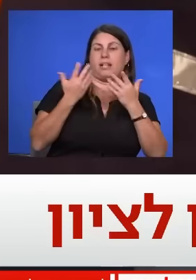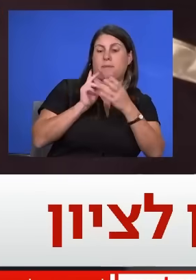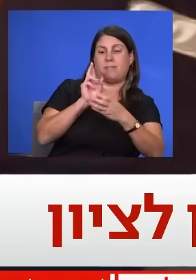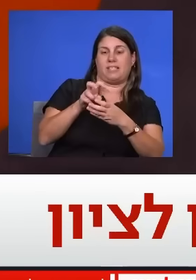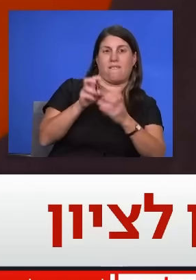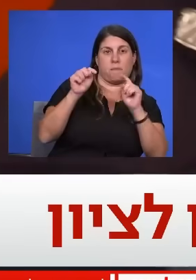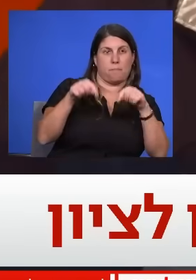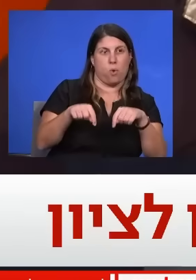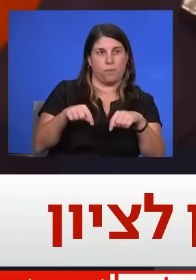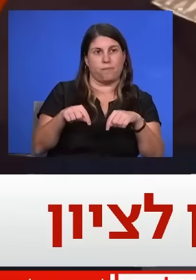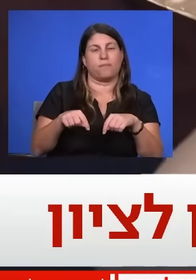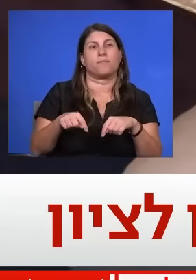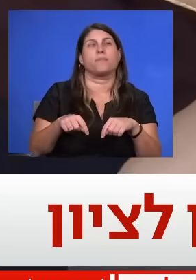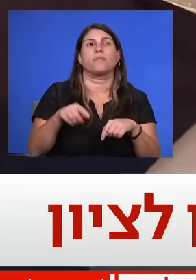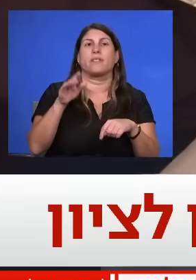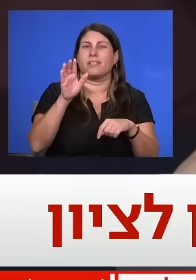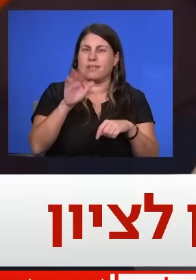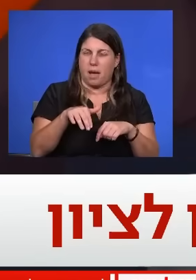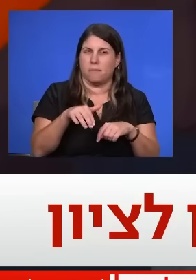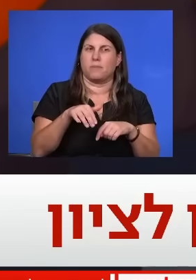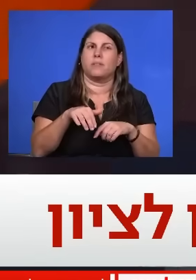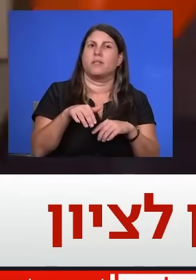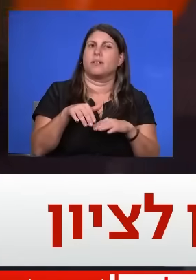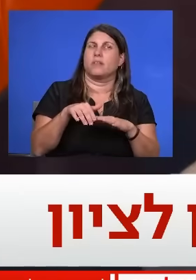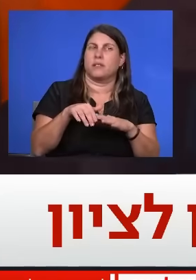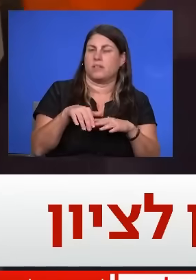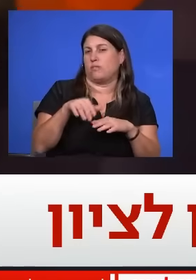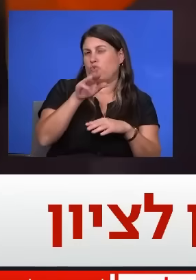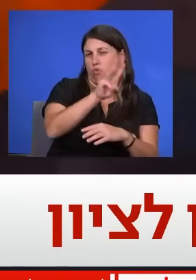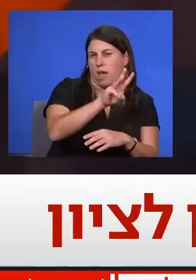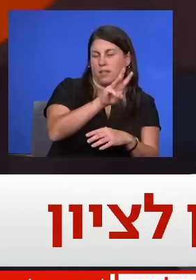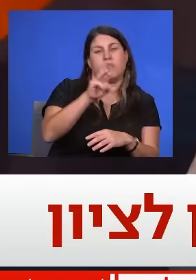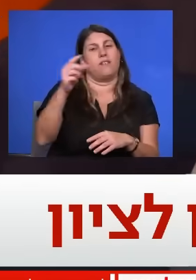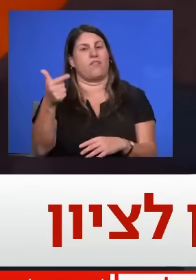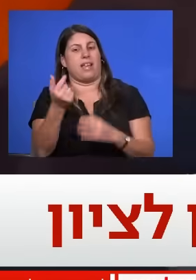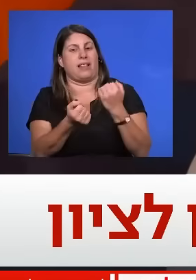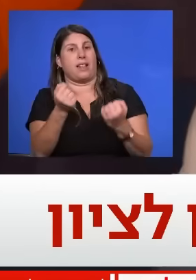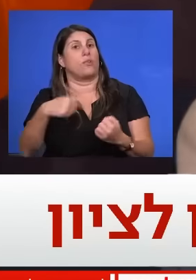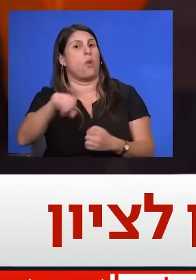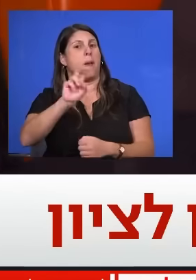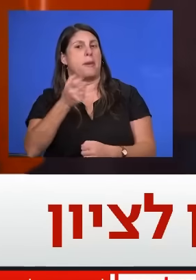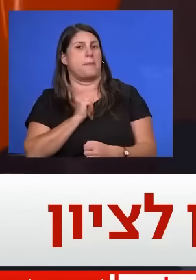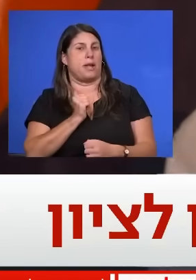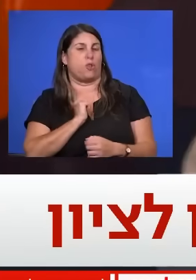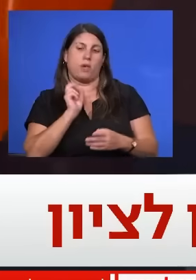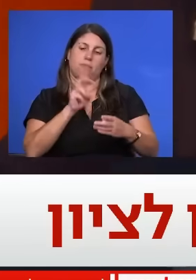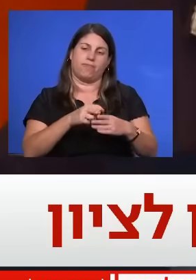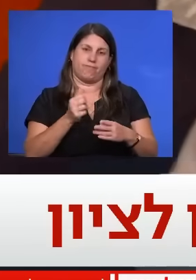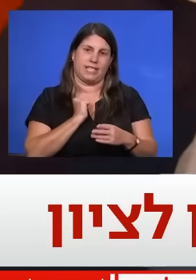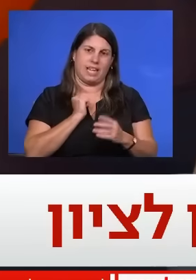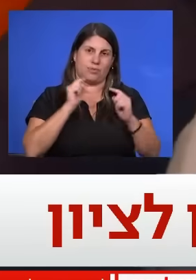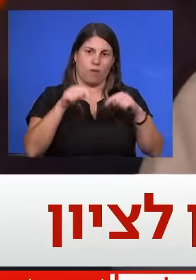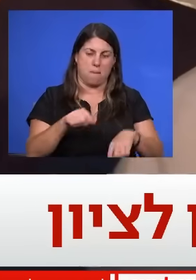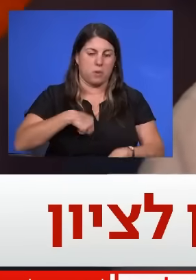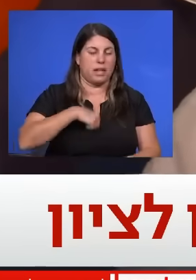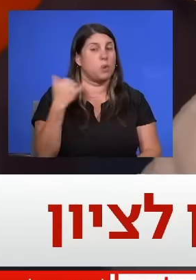גם לשי וגם לגד הנהג, הם כולם מילואימניקים שהתגייסו לכאן. אנחנו כל הזמן מנסים